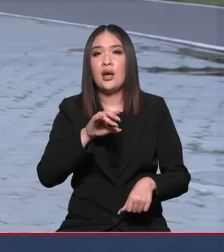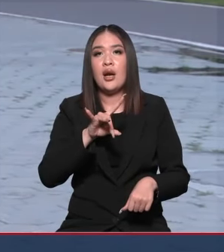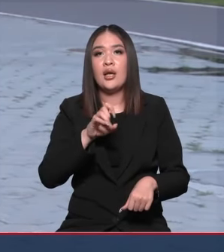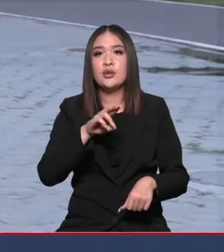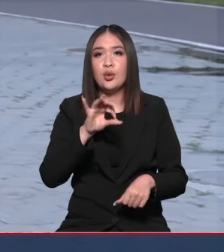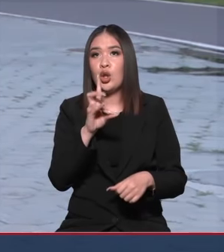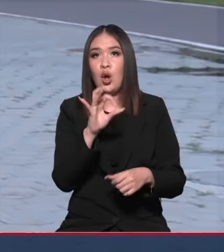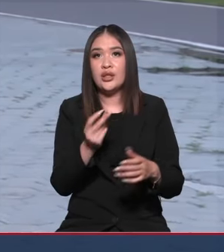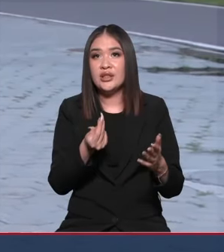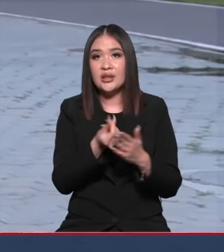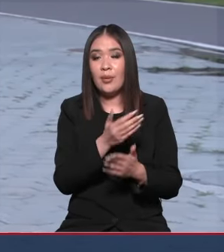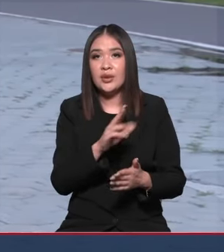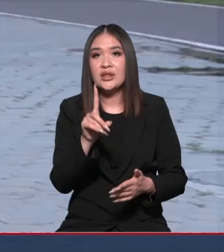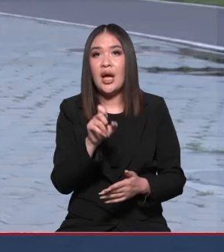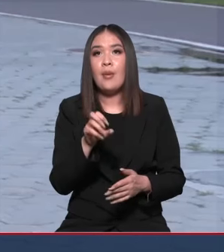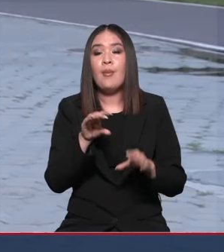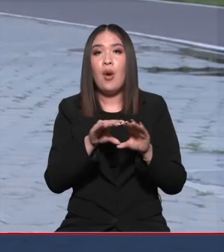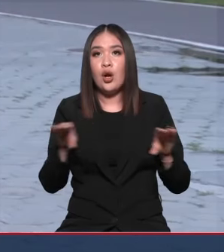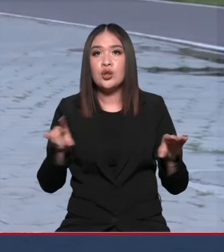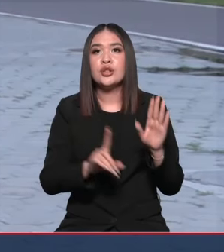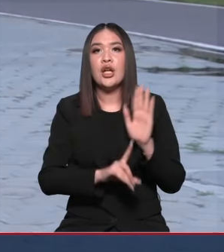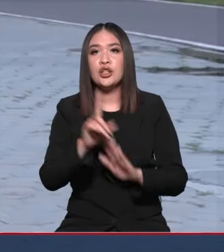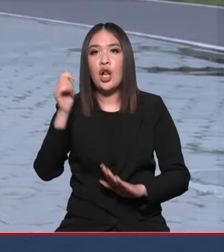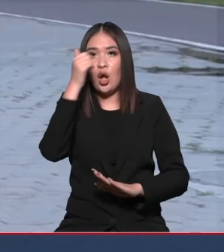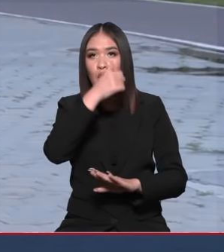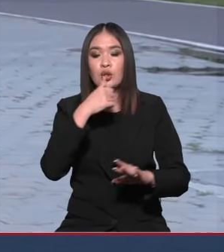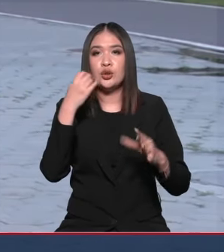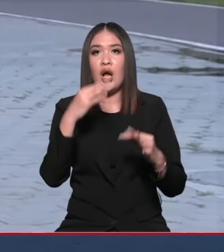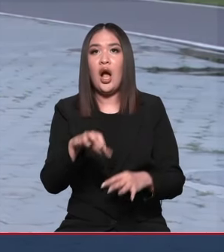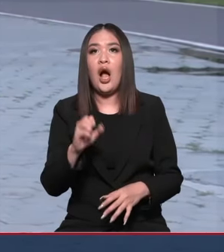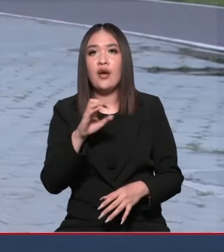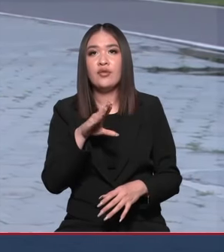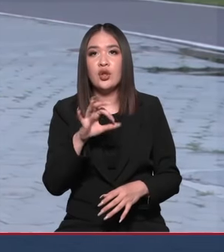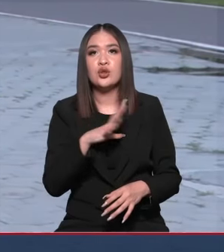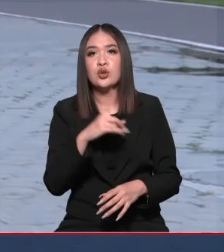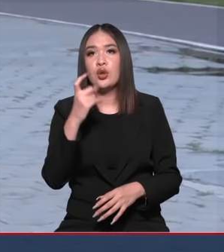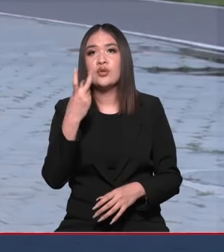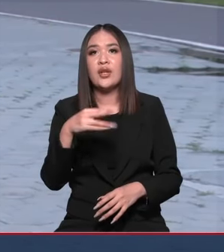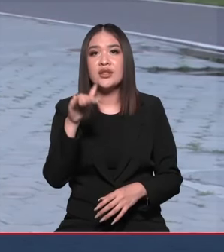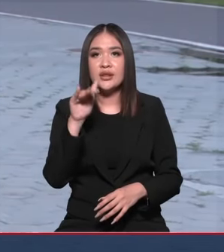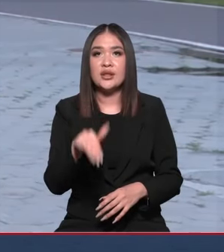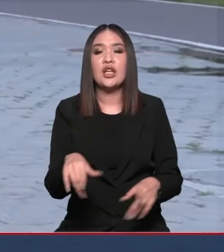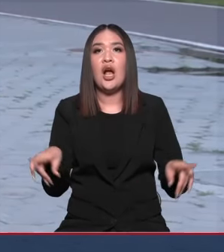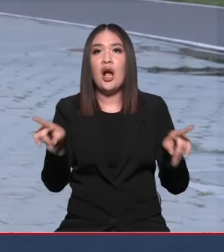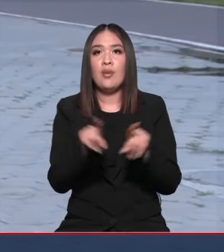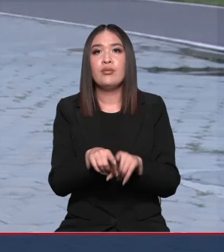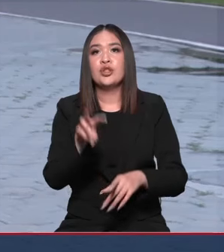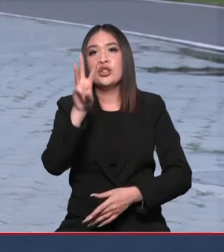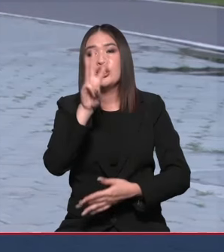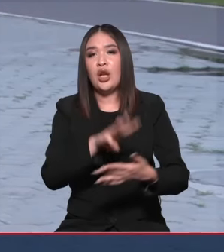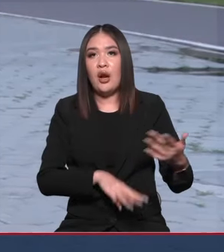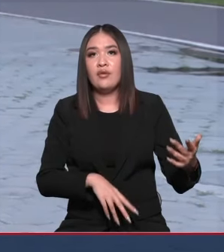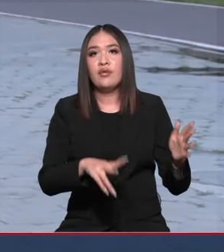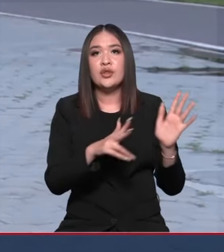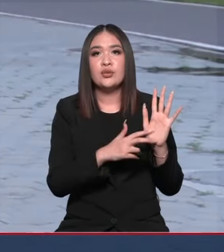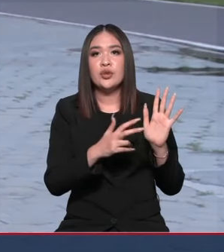заплатить водители за парковку могут. Только с начала года владельцам авто выписали 120 тысяч таких штрафов на